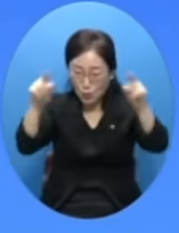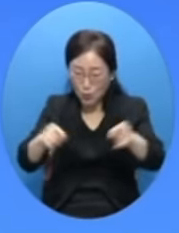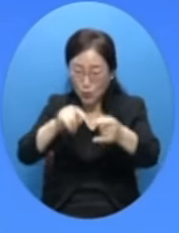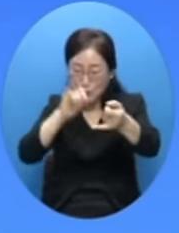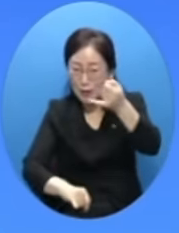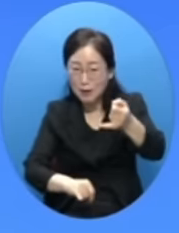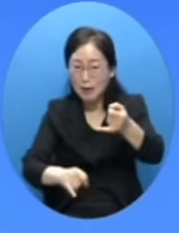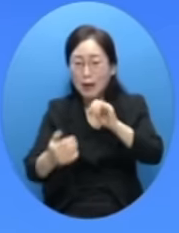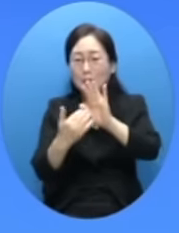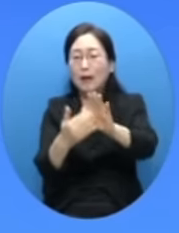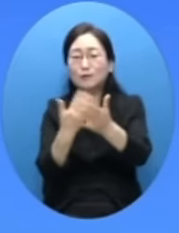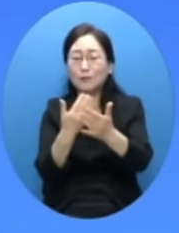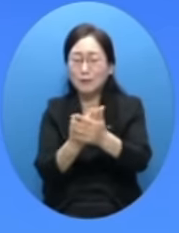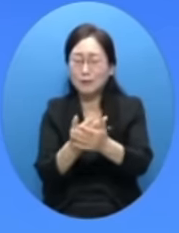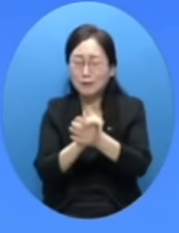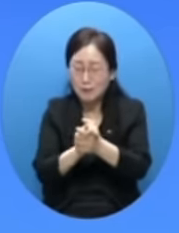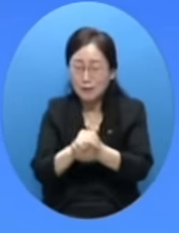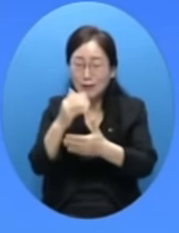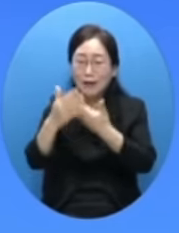학교를